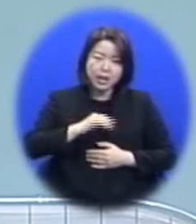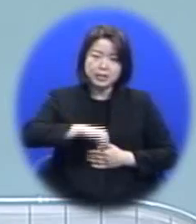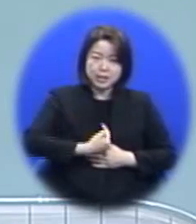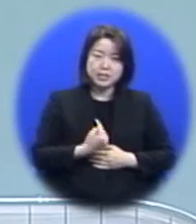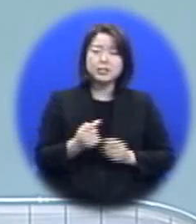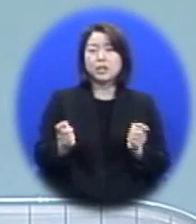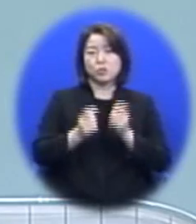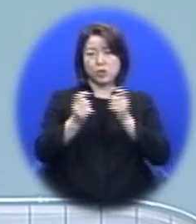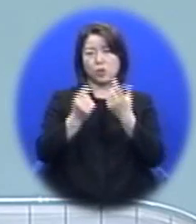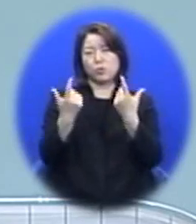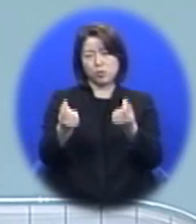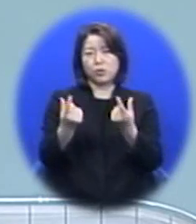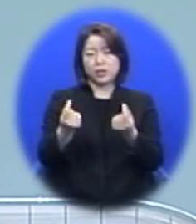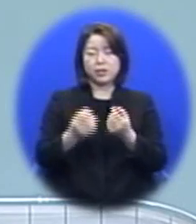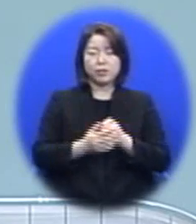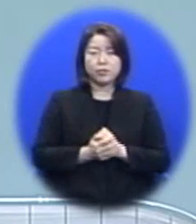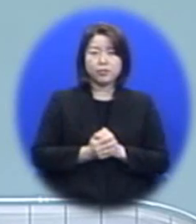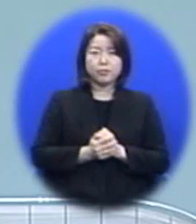자신과 싸우는 거예요.